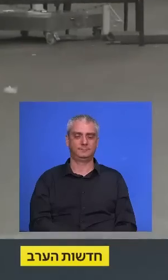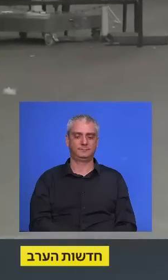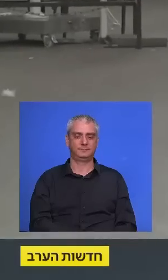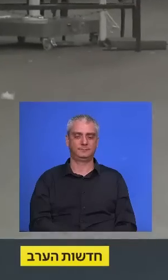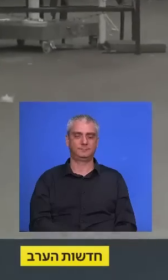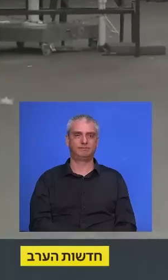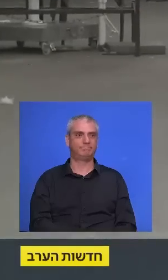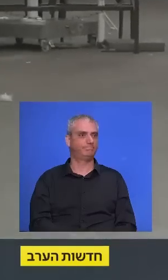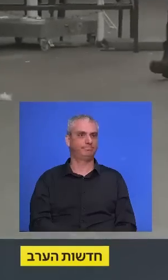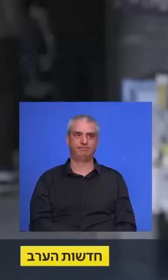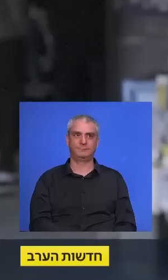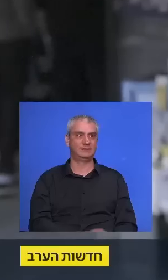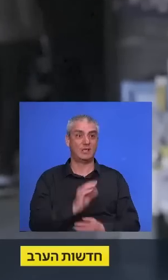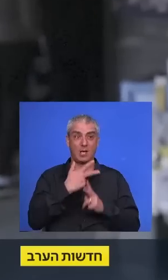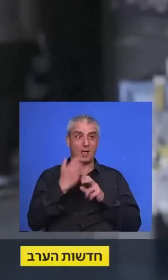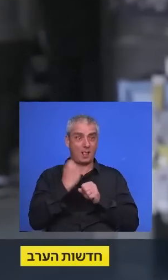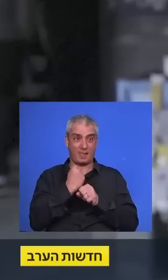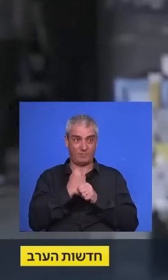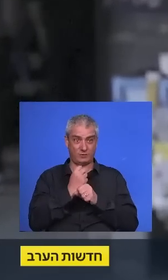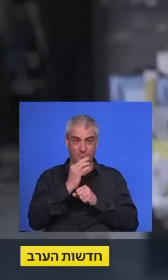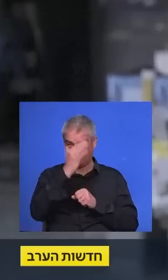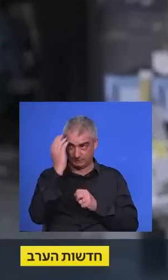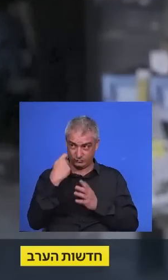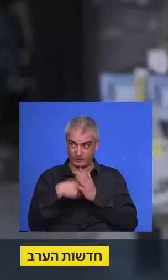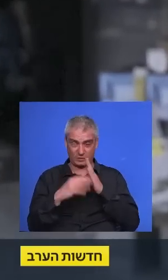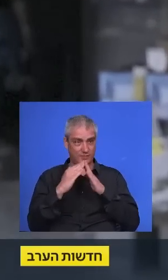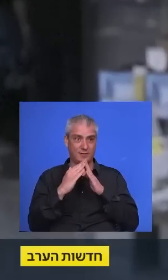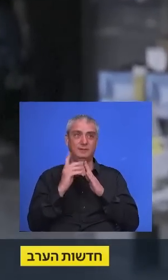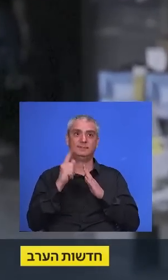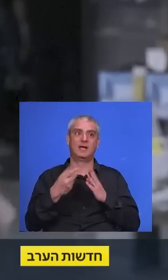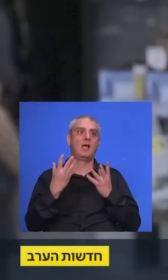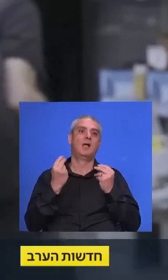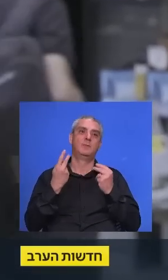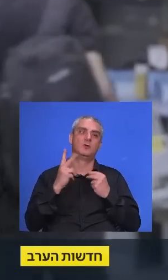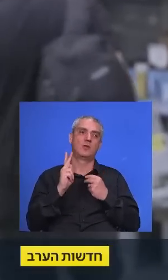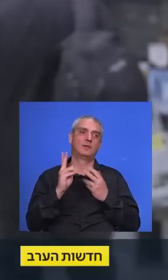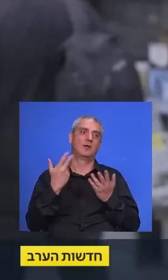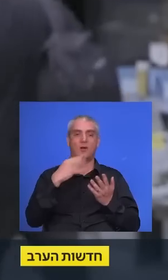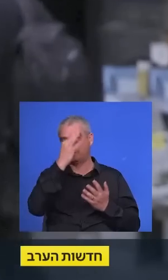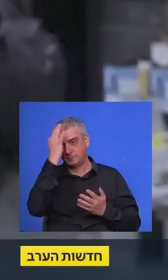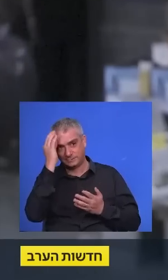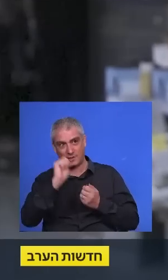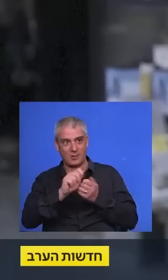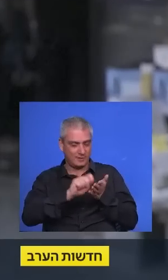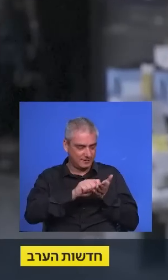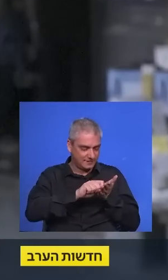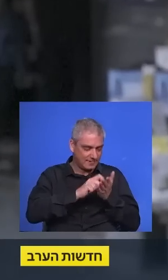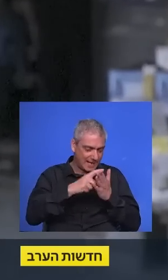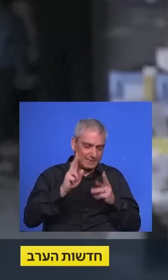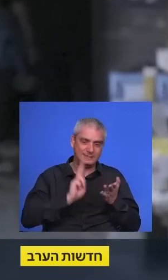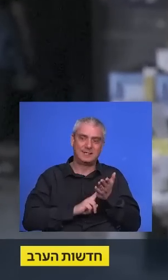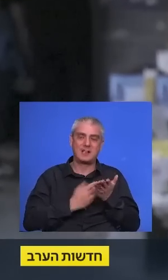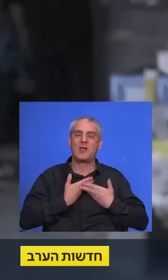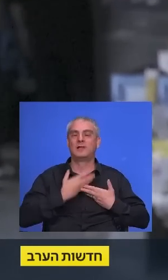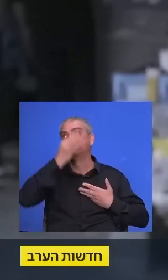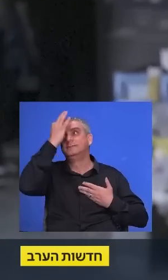אין סיכוי שרק לעבוד זה יספיק לי כדי לקנות דירה, צריך פה הרבה מעבר לזה, או מזל, או לגרד את הכרטיס הנכון,